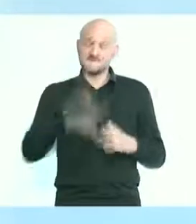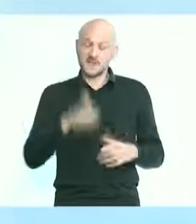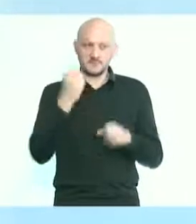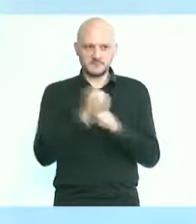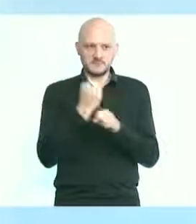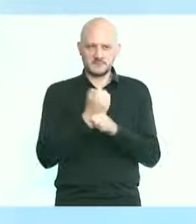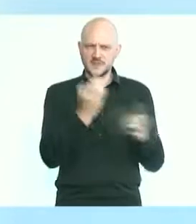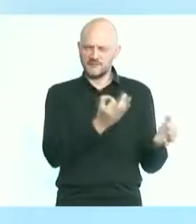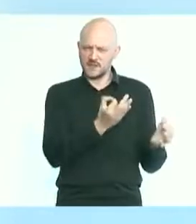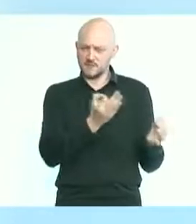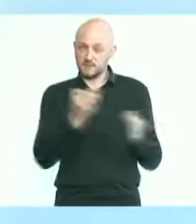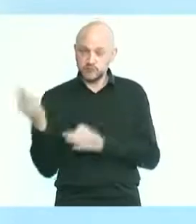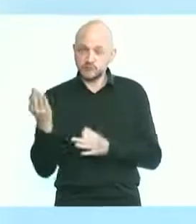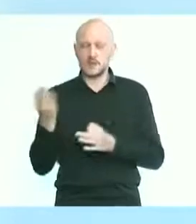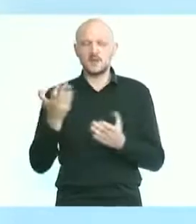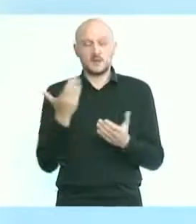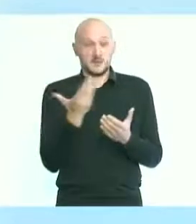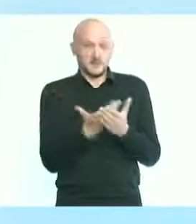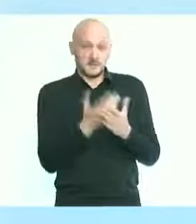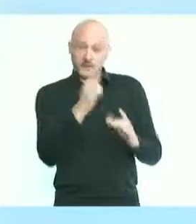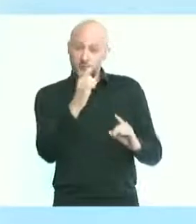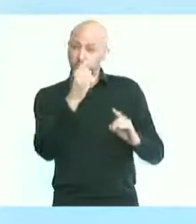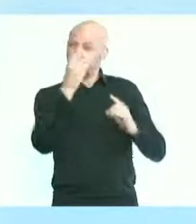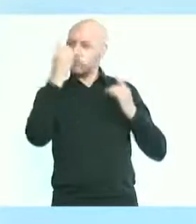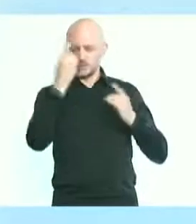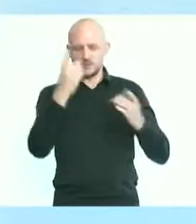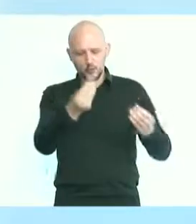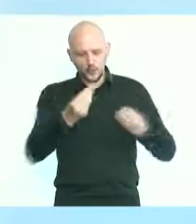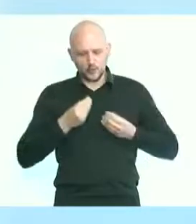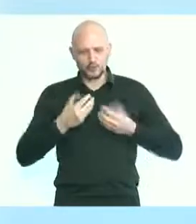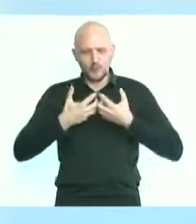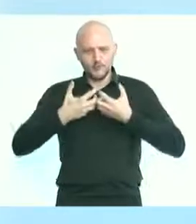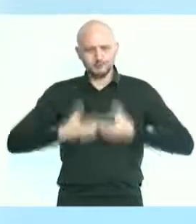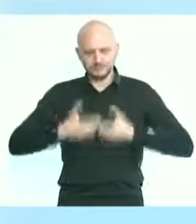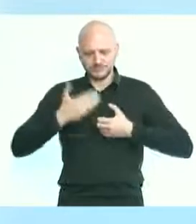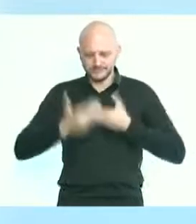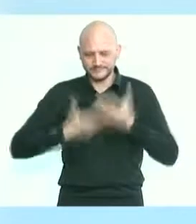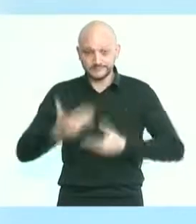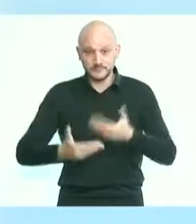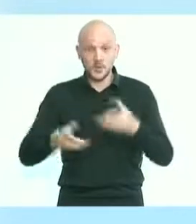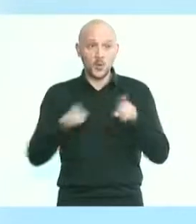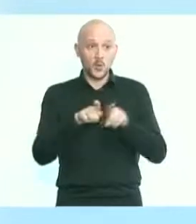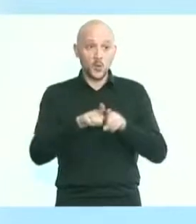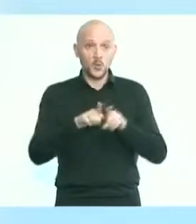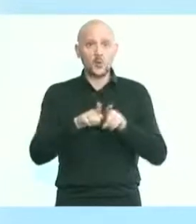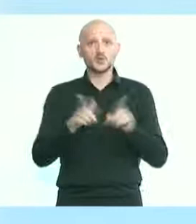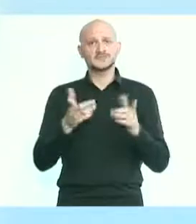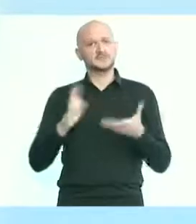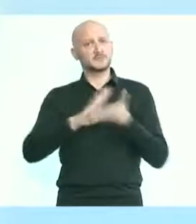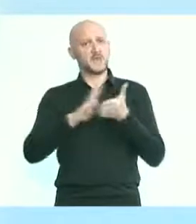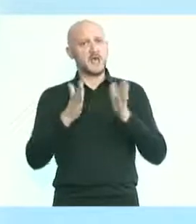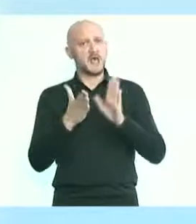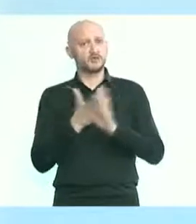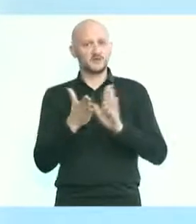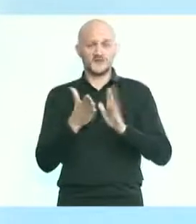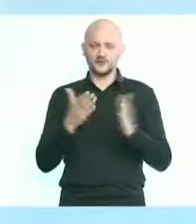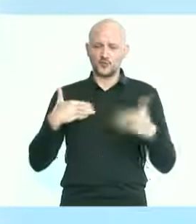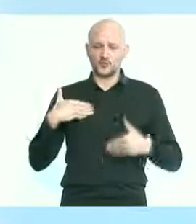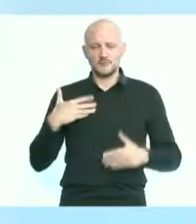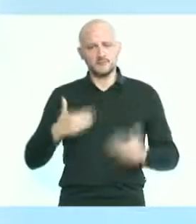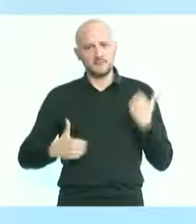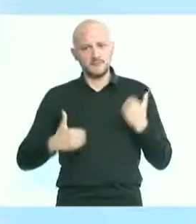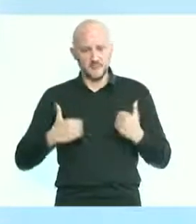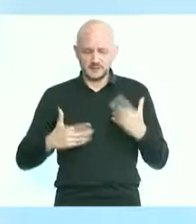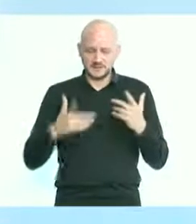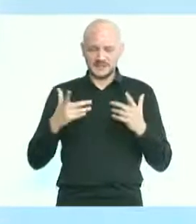plaidoyer vraiment qui fait avancer les choses. Je salue aussi l'Association des paralysés de France, France Handicap, chère Patrice Tripoteau, très heureux